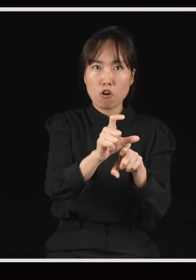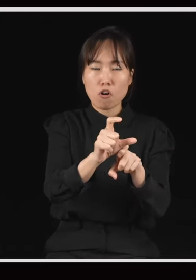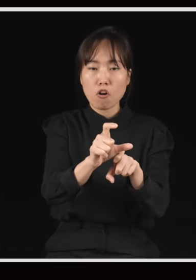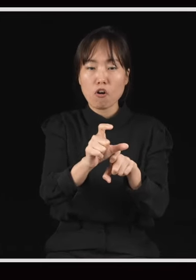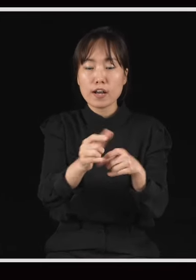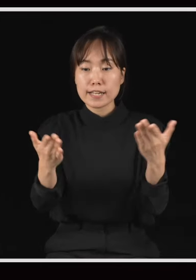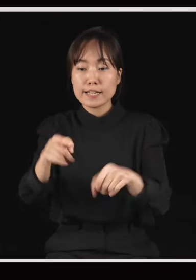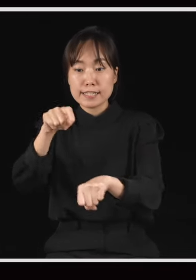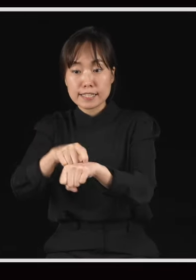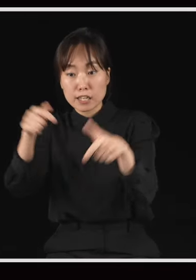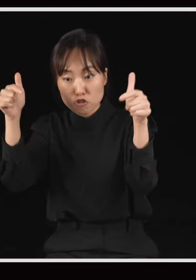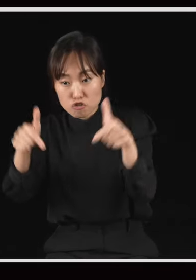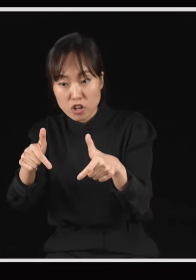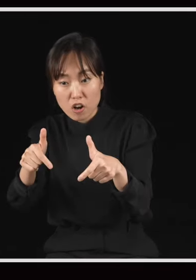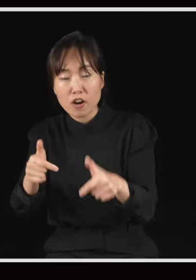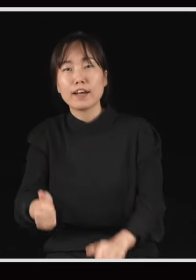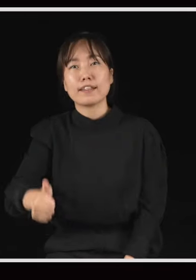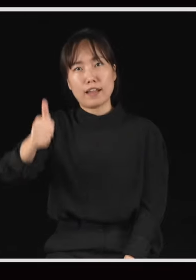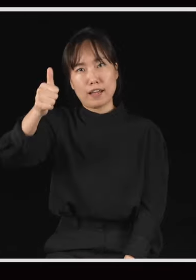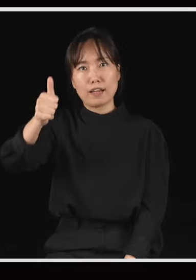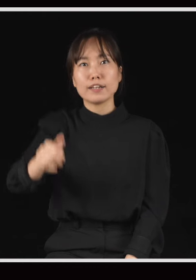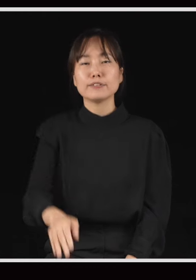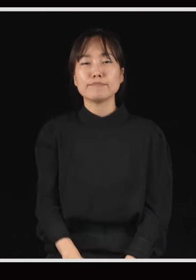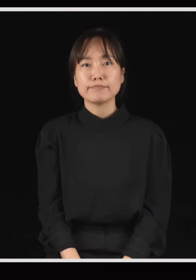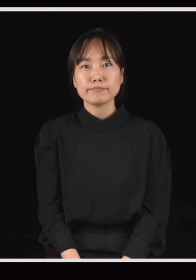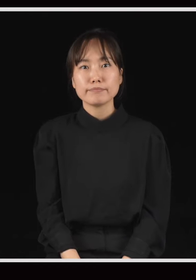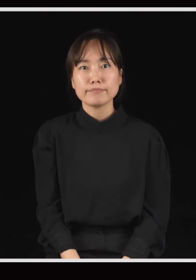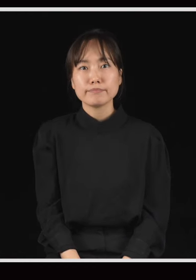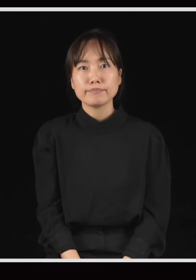시간을 줄이는 게 훨씬 낫습니다.